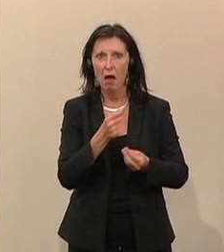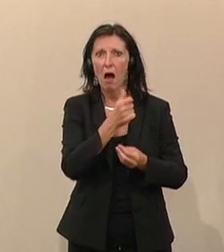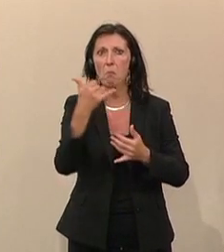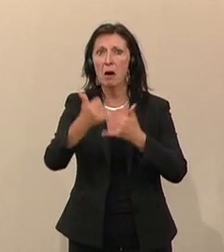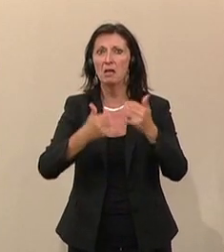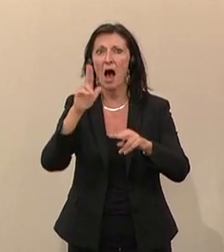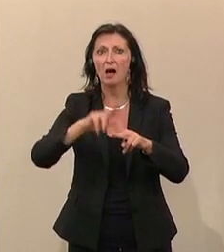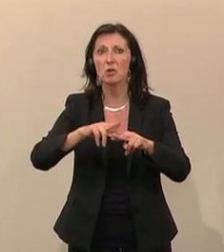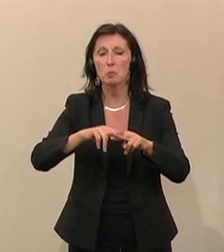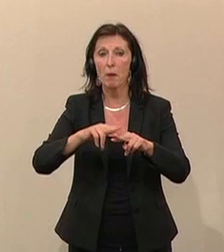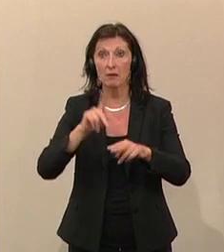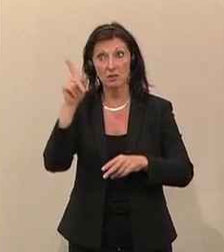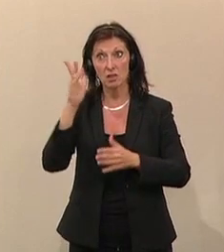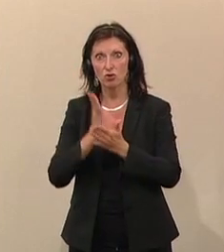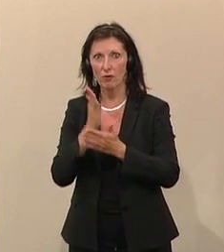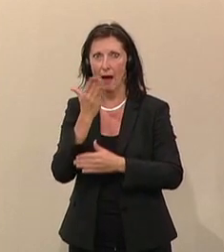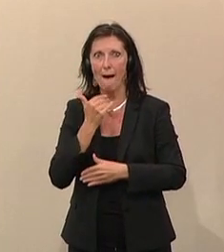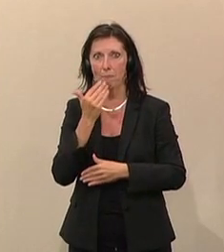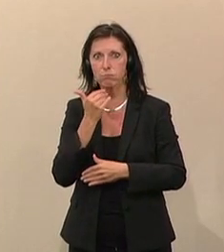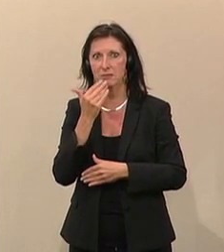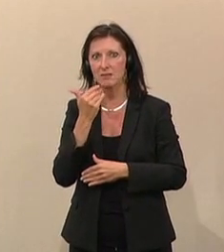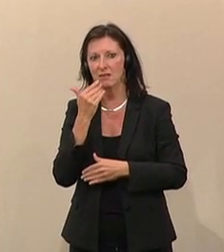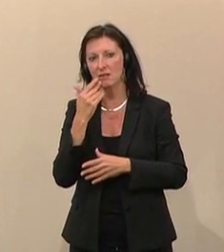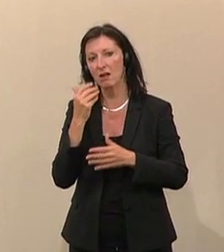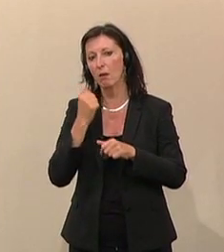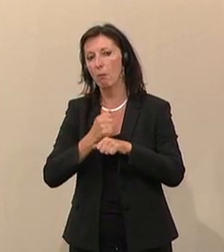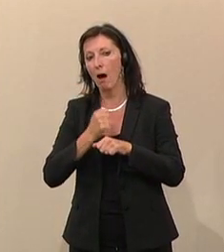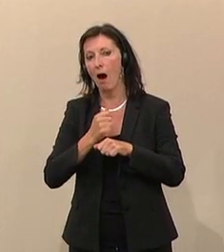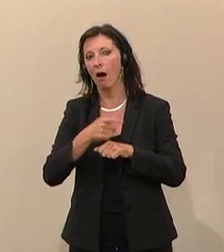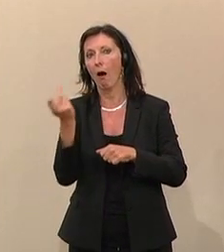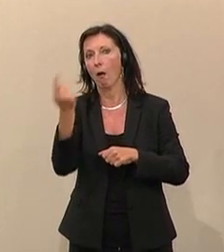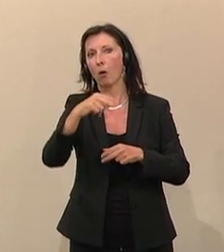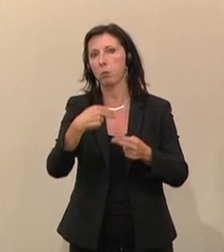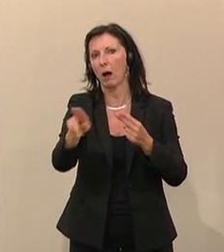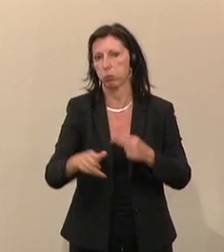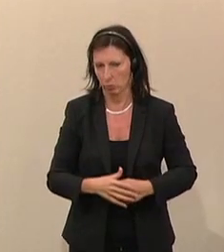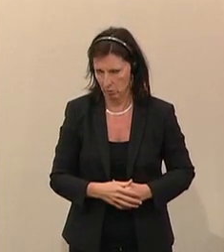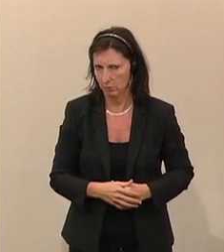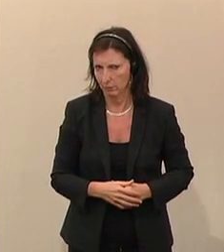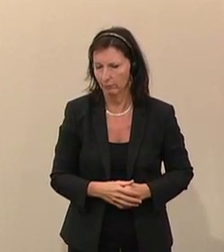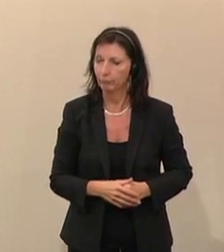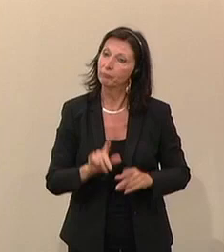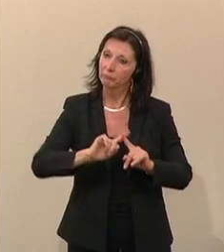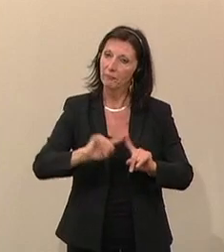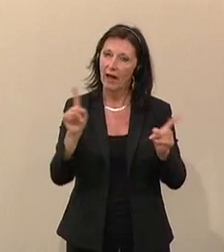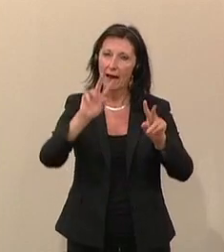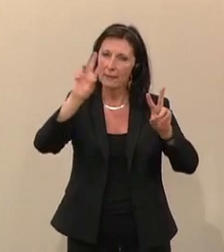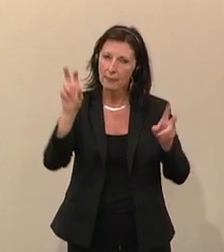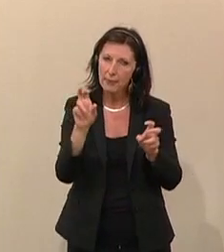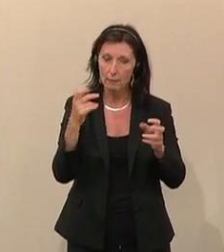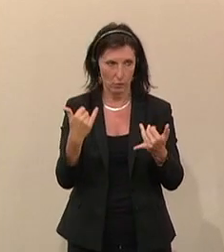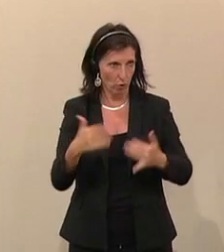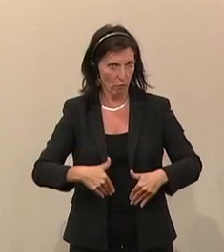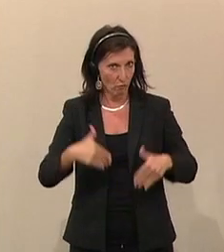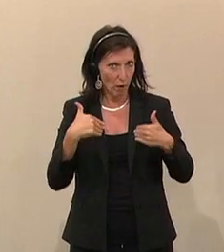jahren einfach geplant ihren lebenszyklus erreichen ein anderer themenbereich der auch - heute vormittag